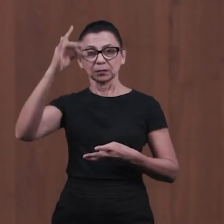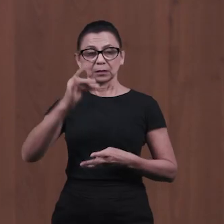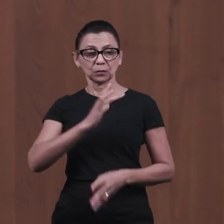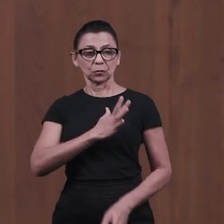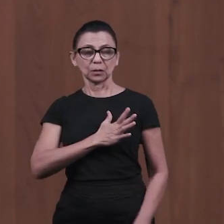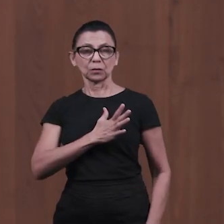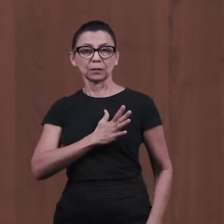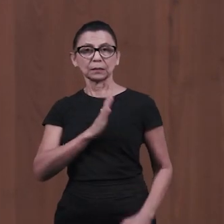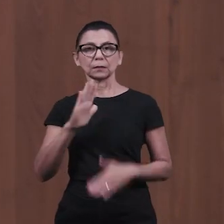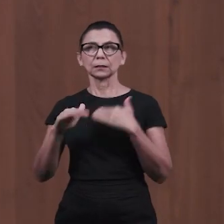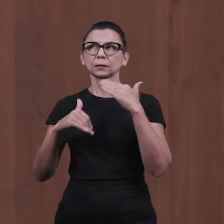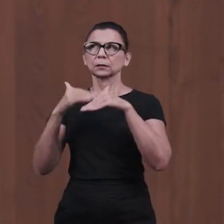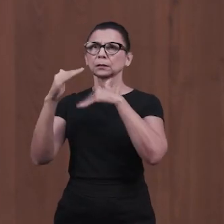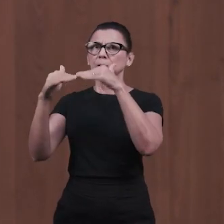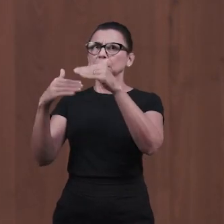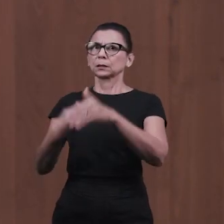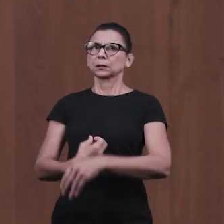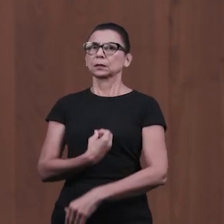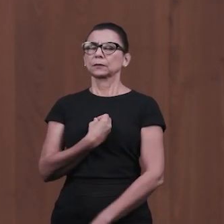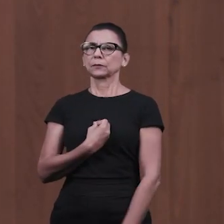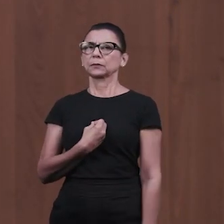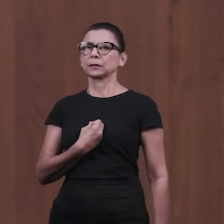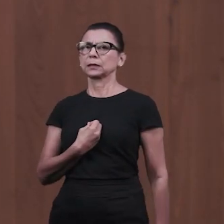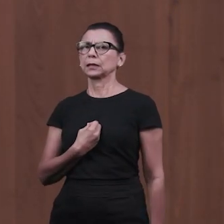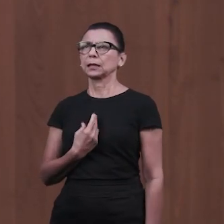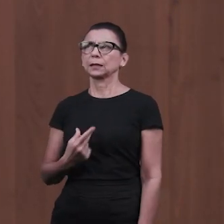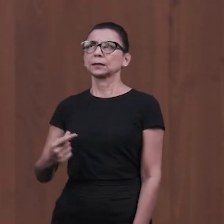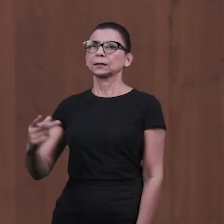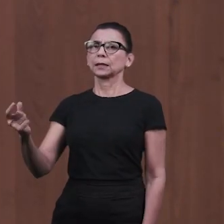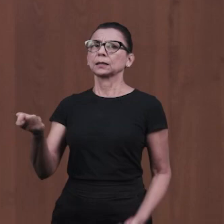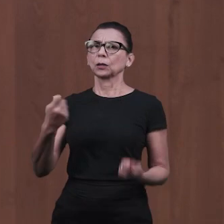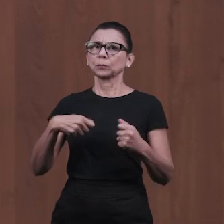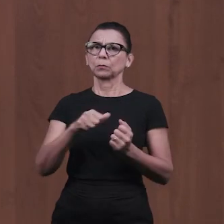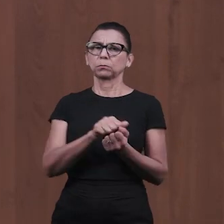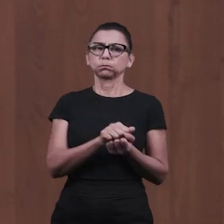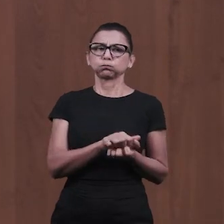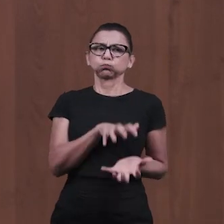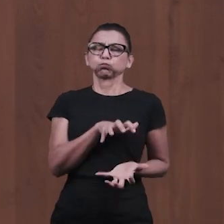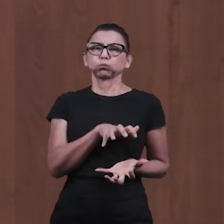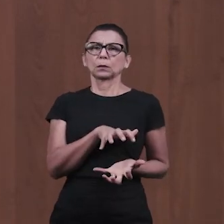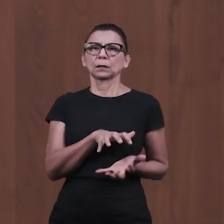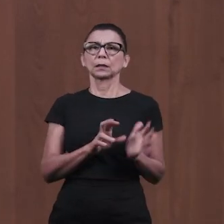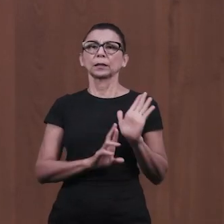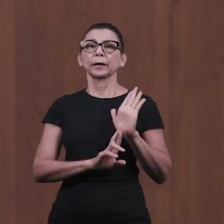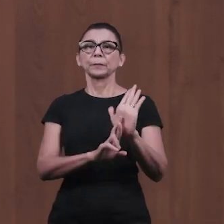notre vie. Nous n'avons pas besoin du ferment. Le ferment représente les